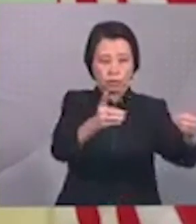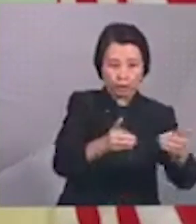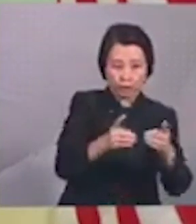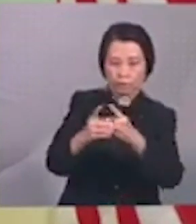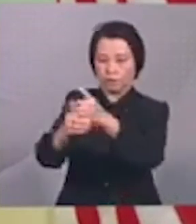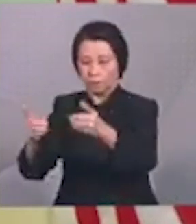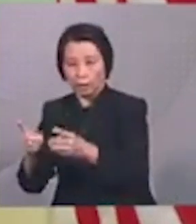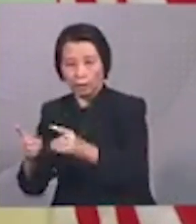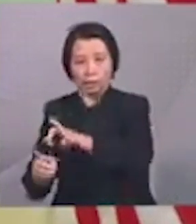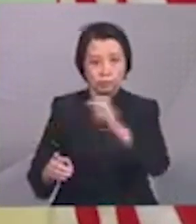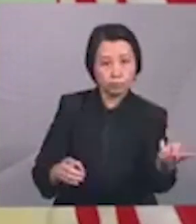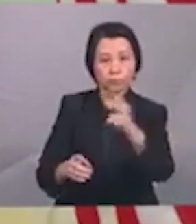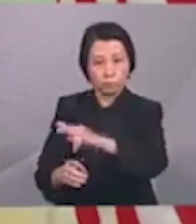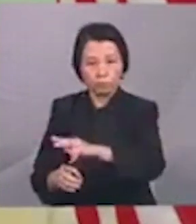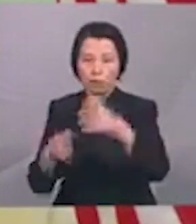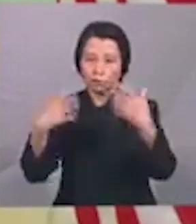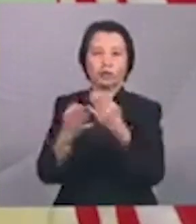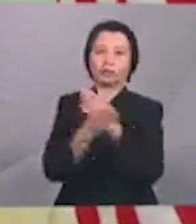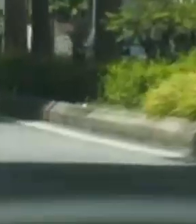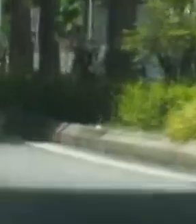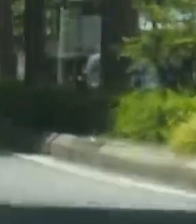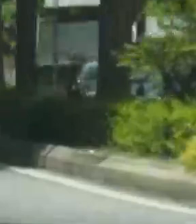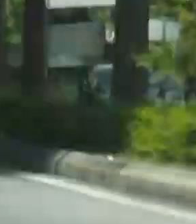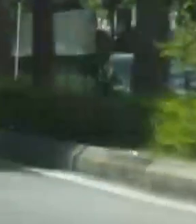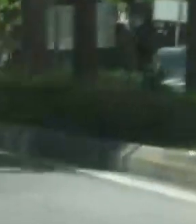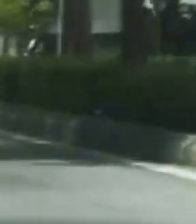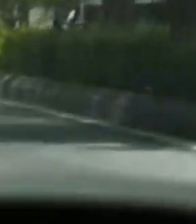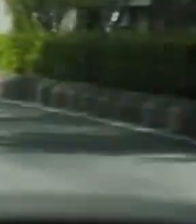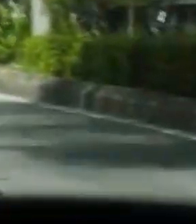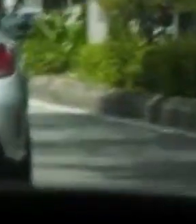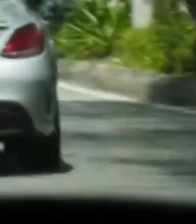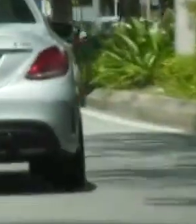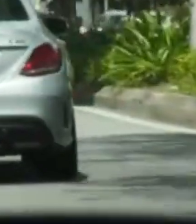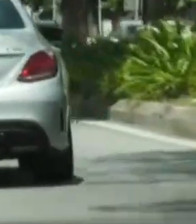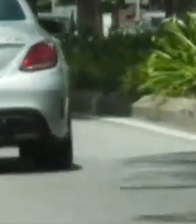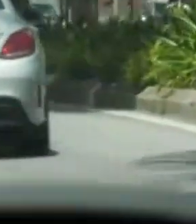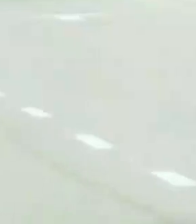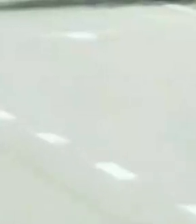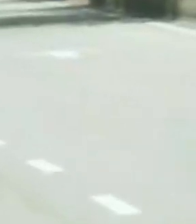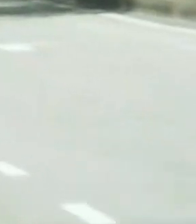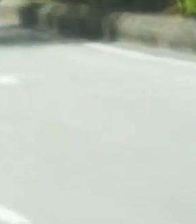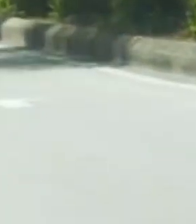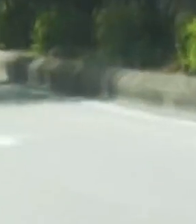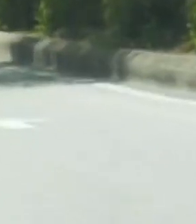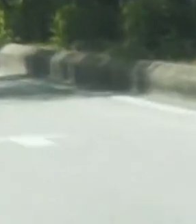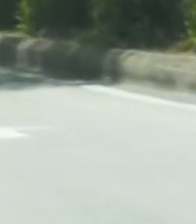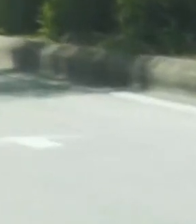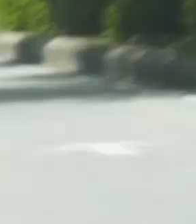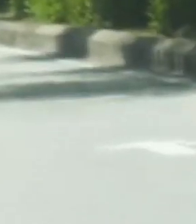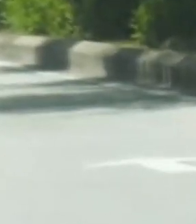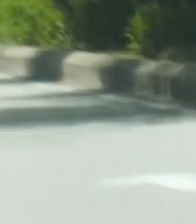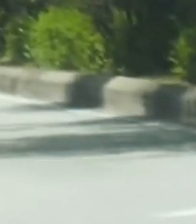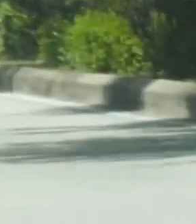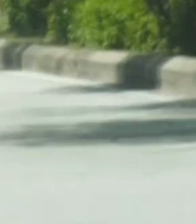daerah dan sebagainya telah pun dibebaskan. Jadi tidak ada had dari segi jangka masa untuk keluar. Tidak